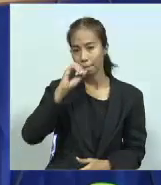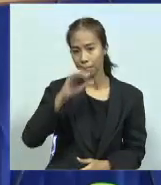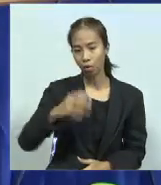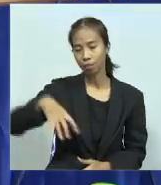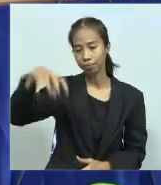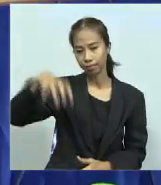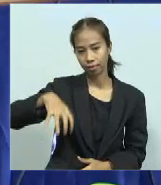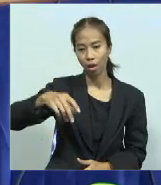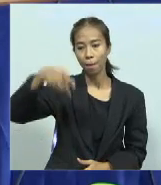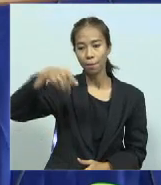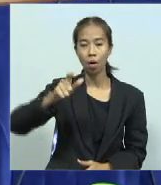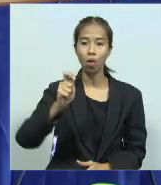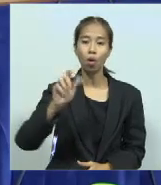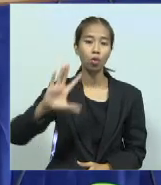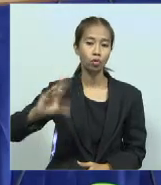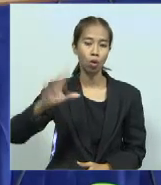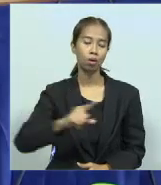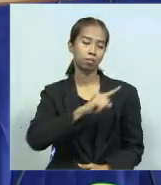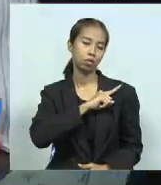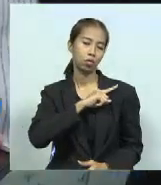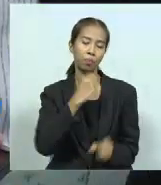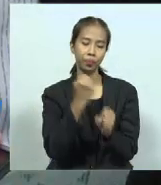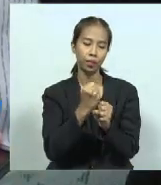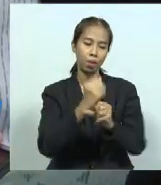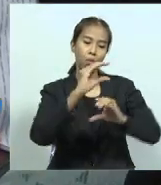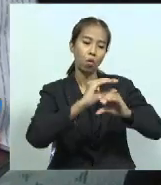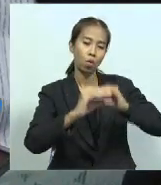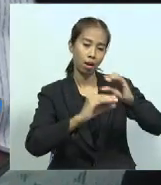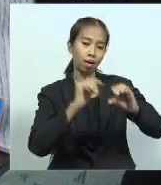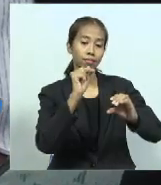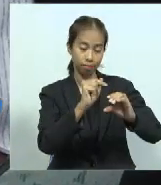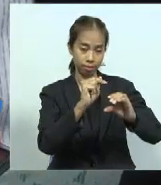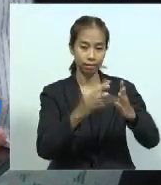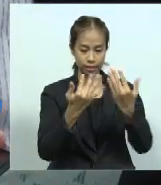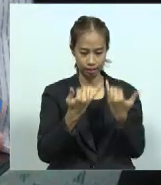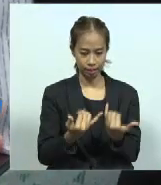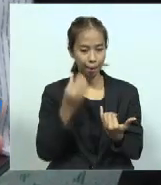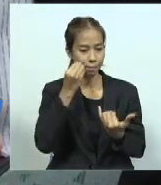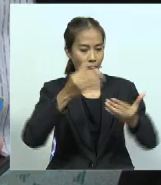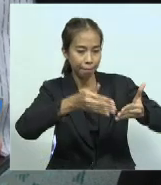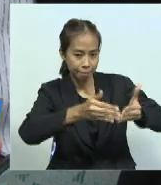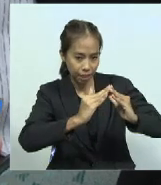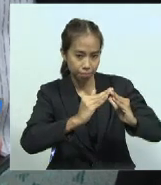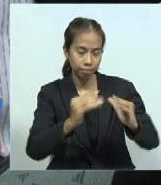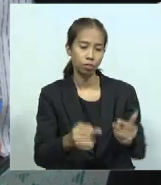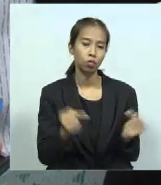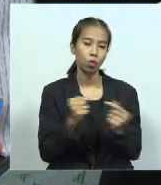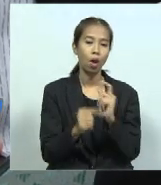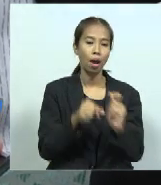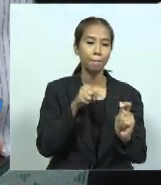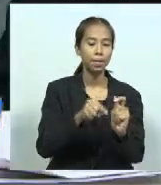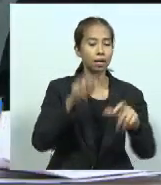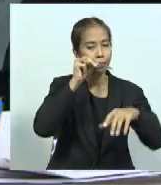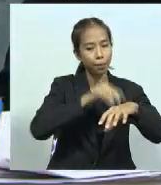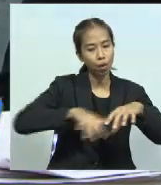กรชุมชนองค์การมหาชนรับผิดชอบดำเนินโครงการสำหรับการก่อสร้างบ้านมั่นคงอำเภอเกาะสีชังมีจ